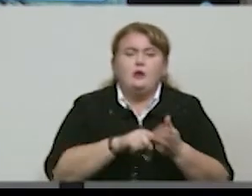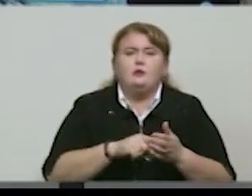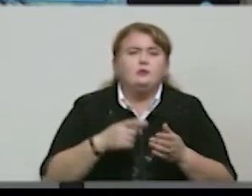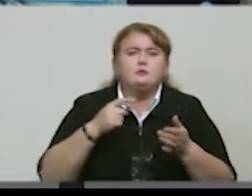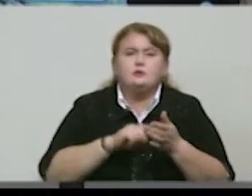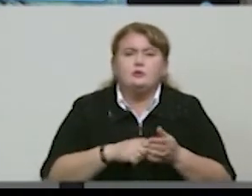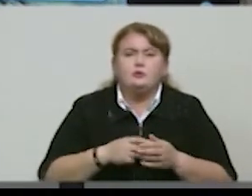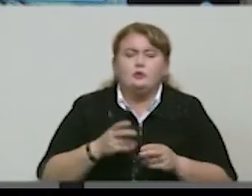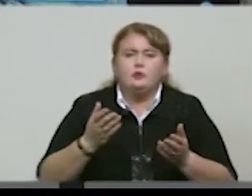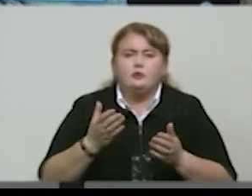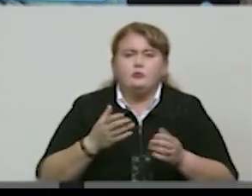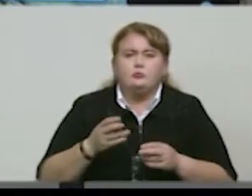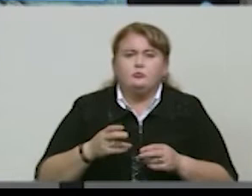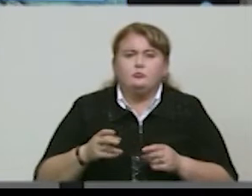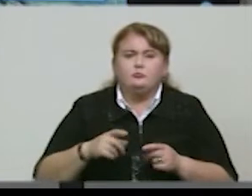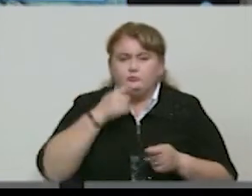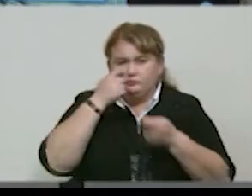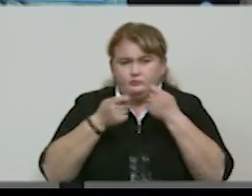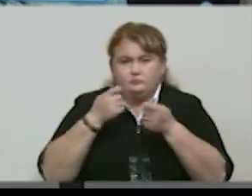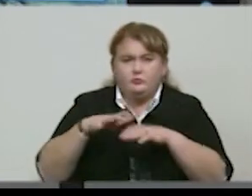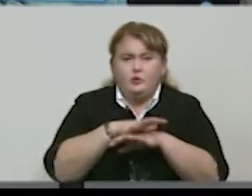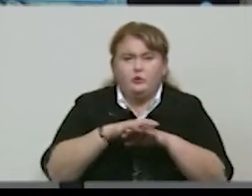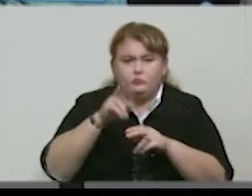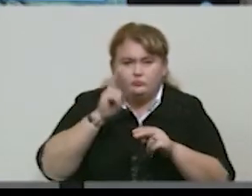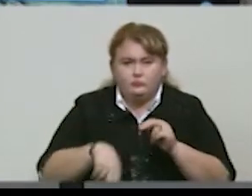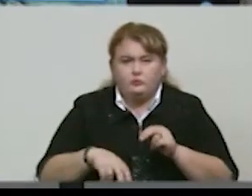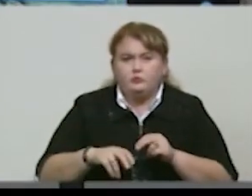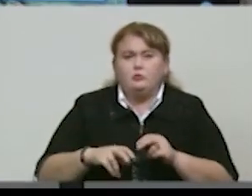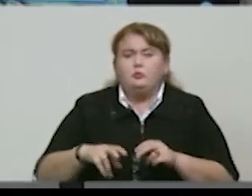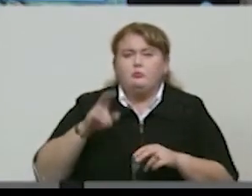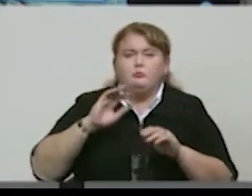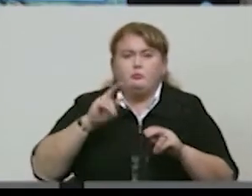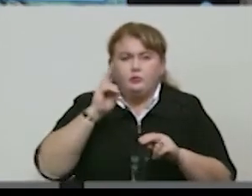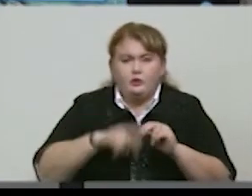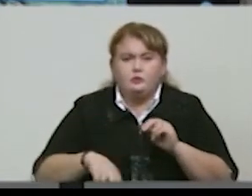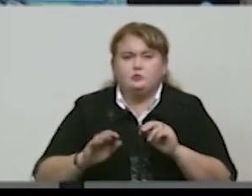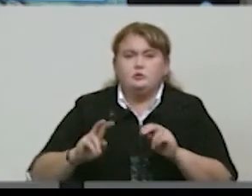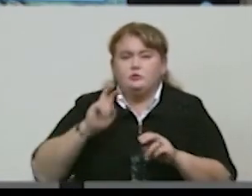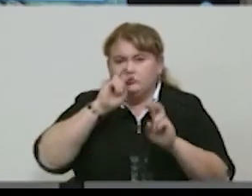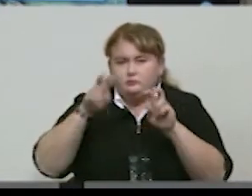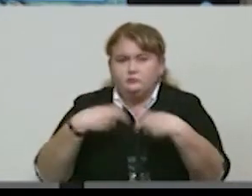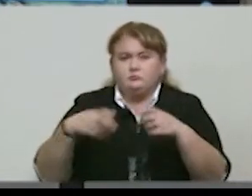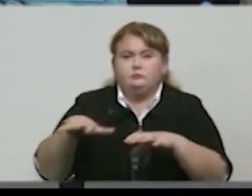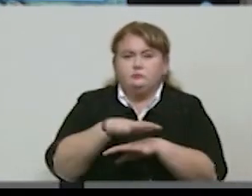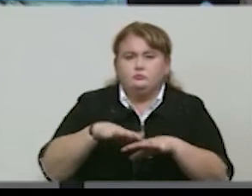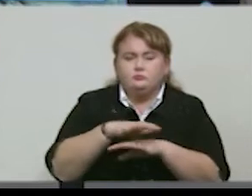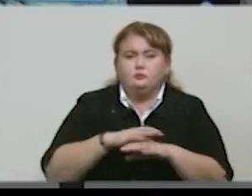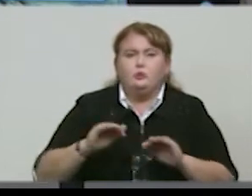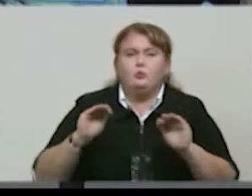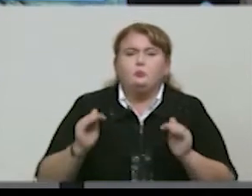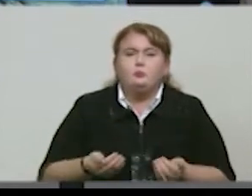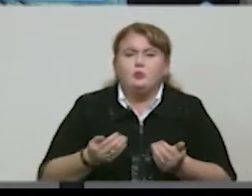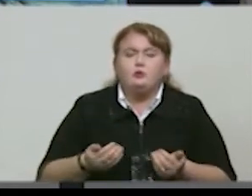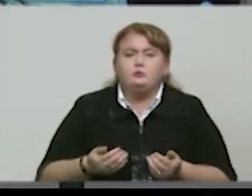цели? Прекращение эксплуатации народа, прекращение изъятия земель и переселения народа из России,